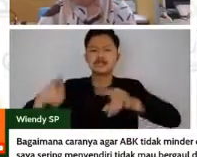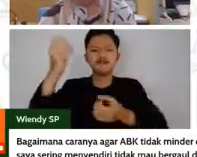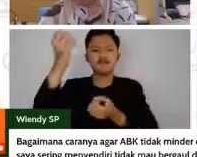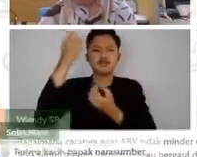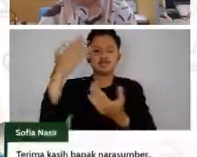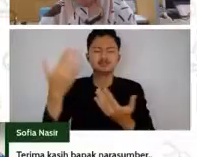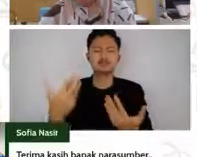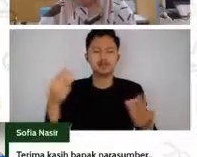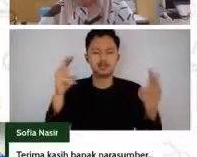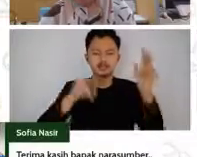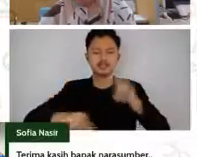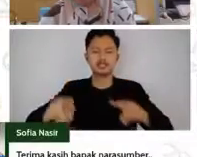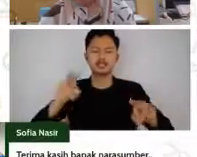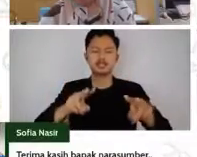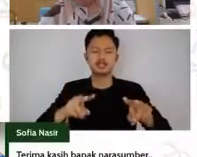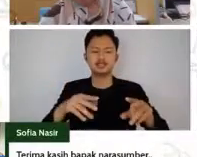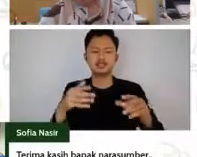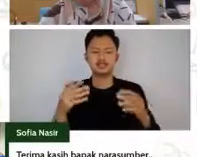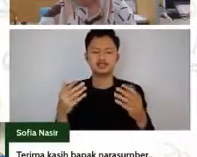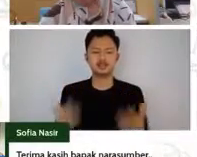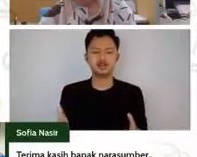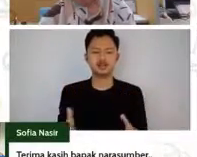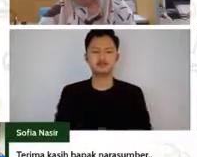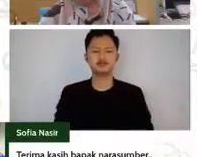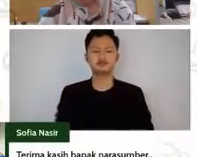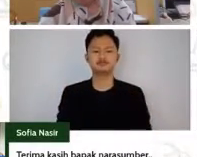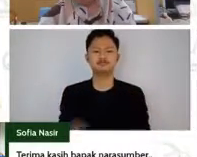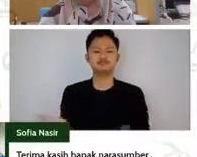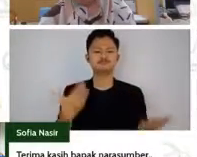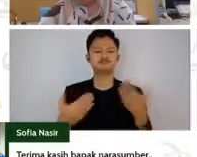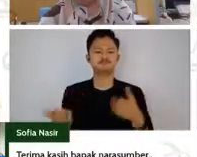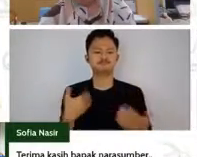itu di situ kita ajak mereka